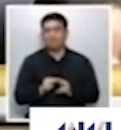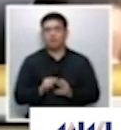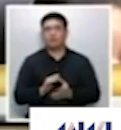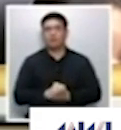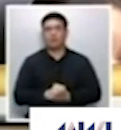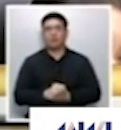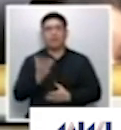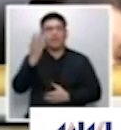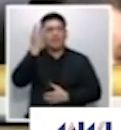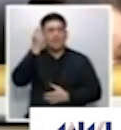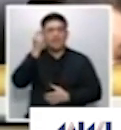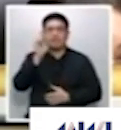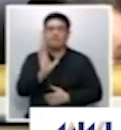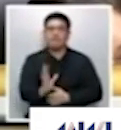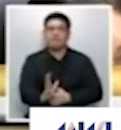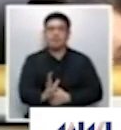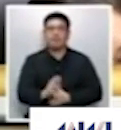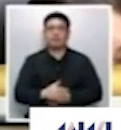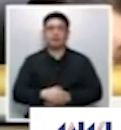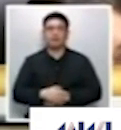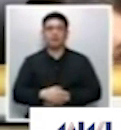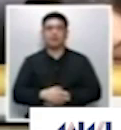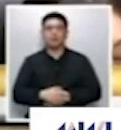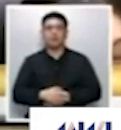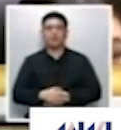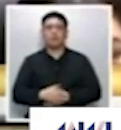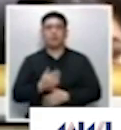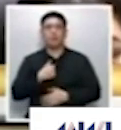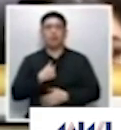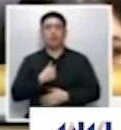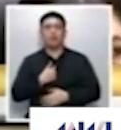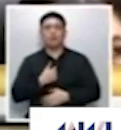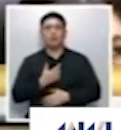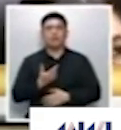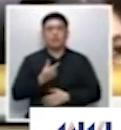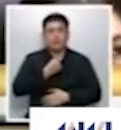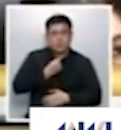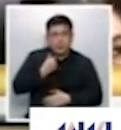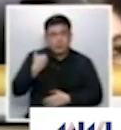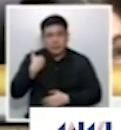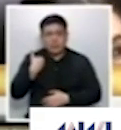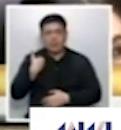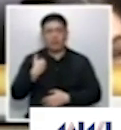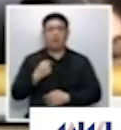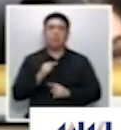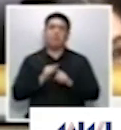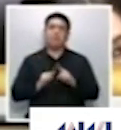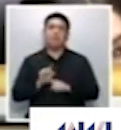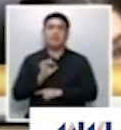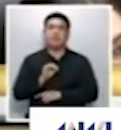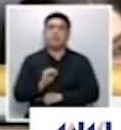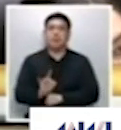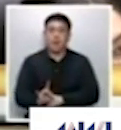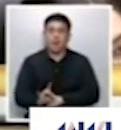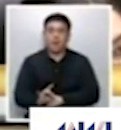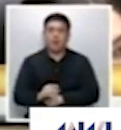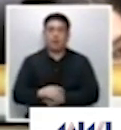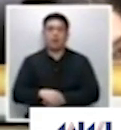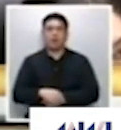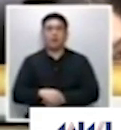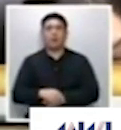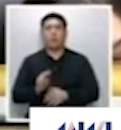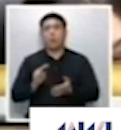ะครับบอกว่ามีอารมณ์ทางเพศก็มีอยู่ประมาณ 28% พวกนี้ก็แสดงว่